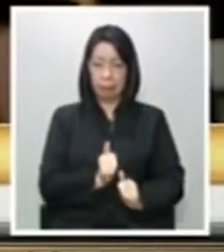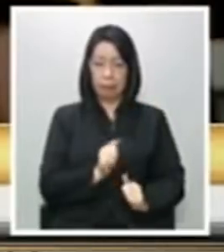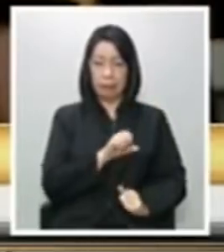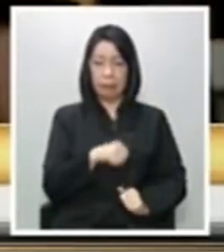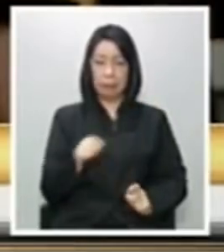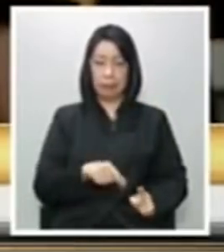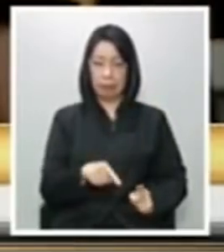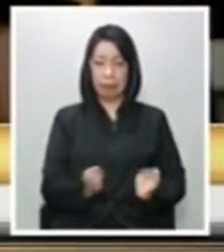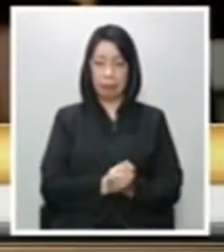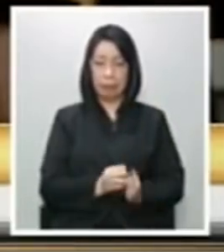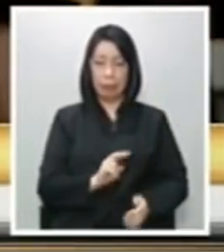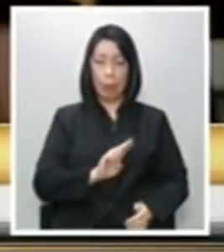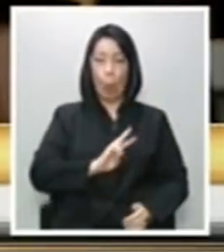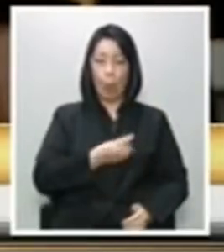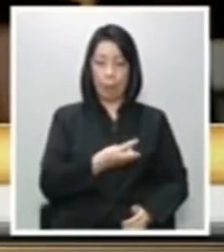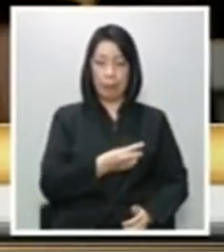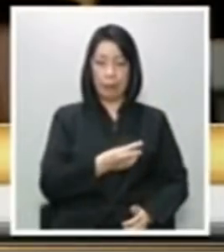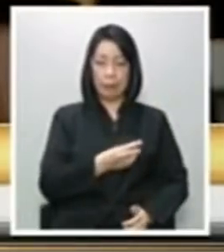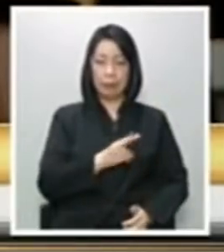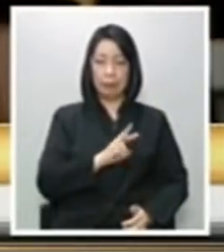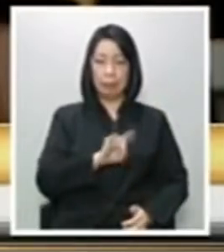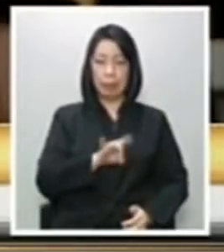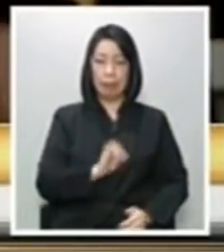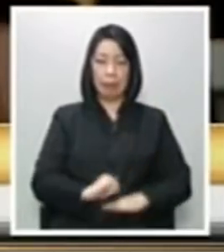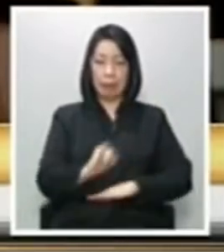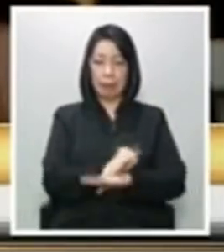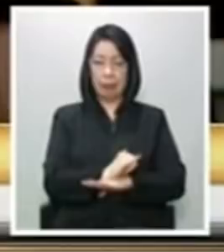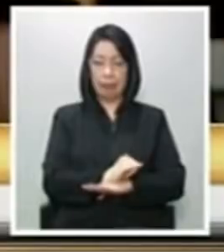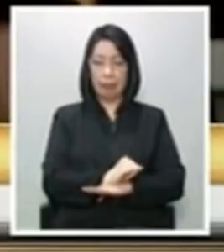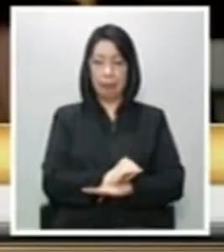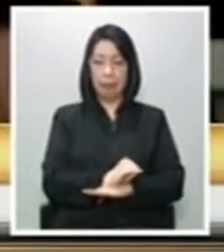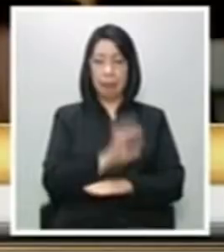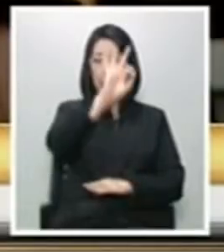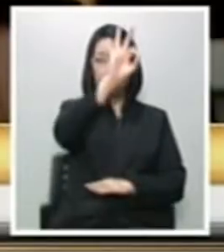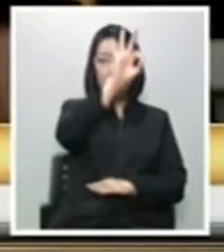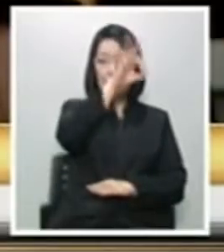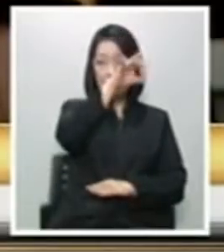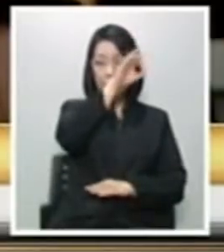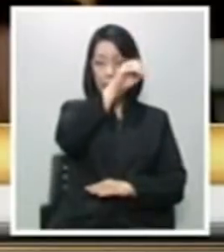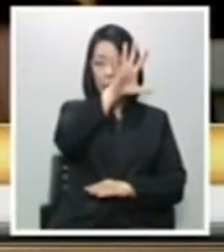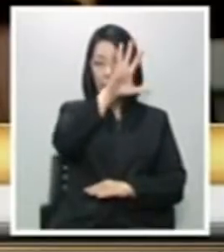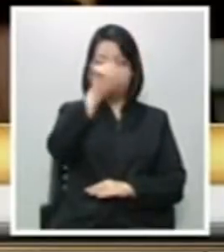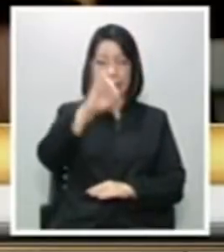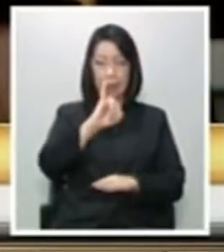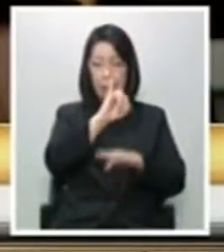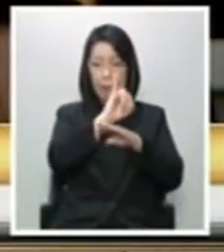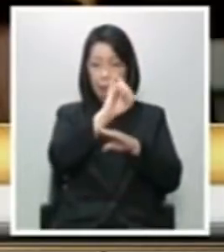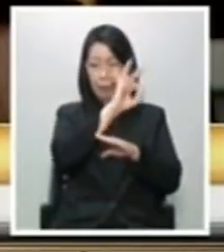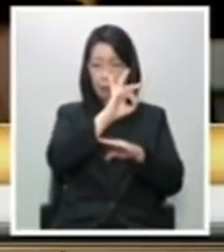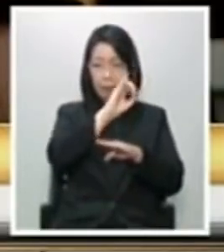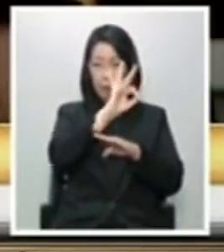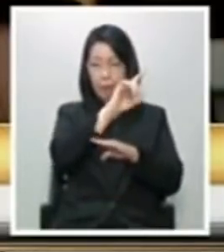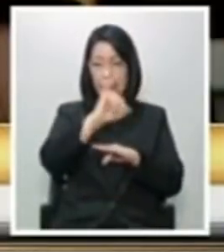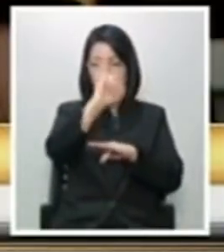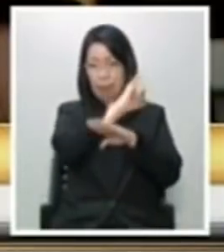วมกันมีเนื้อที่ 68,000 ไร่ครับเอา95ล้านไร่หารด้วย 60,000 กว่าความ